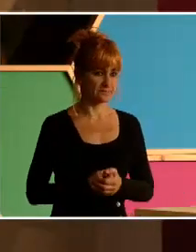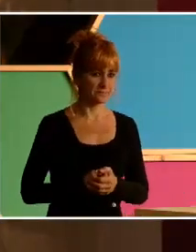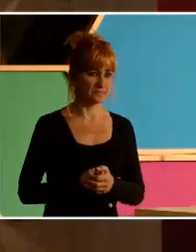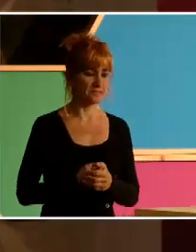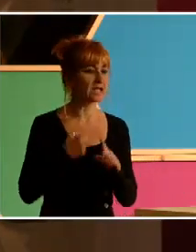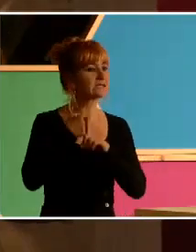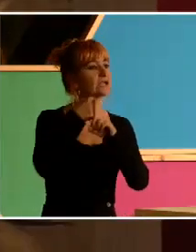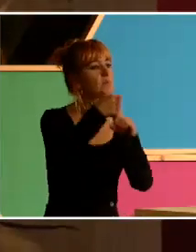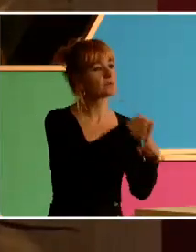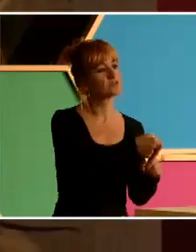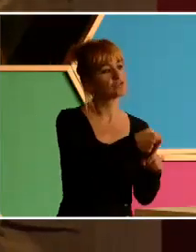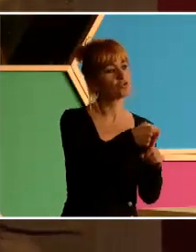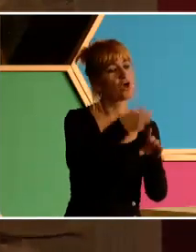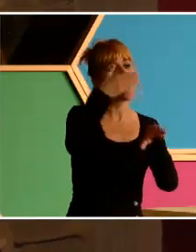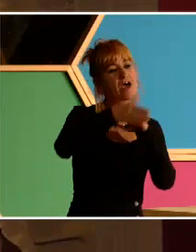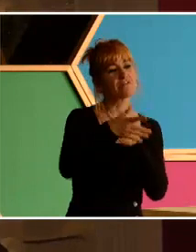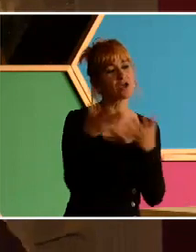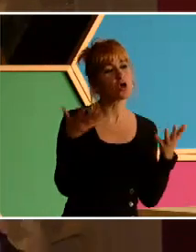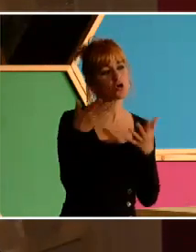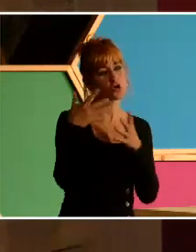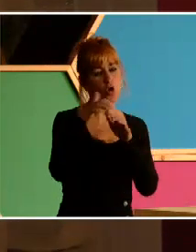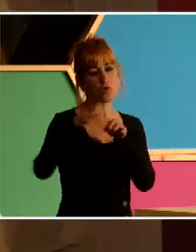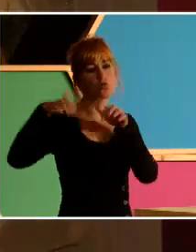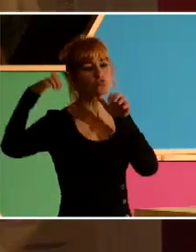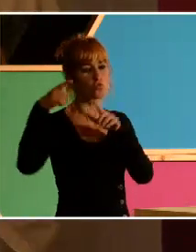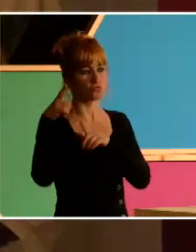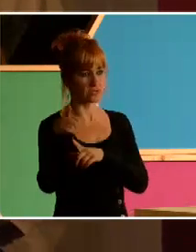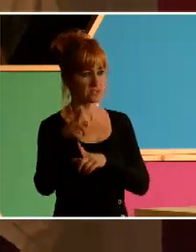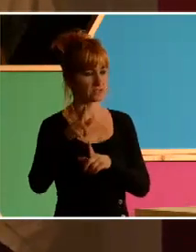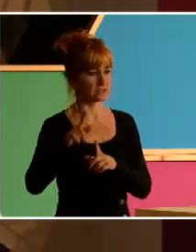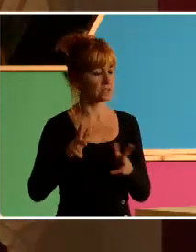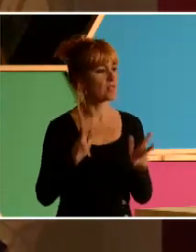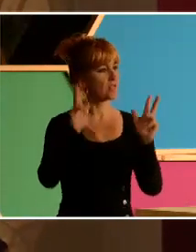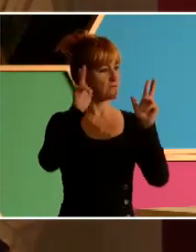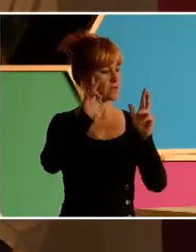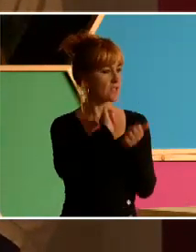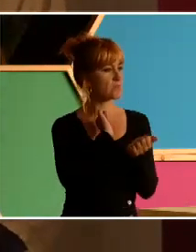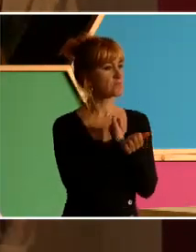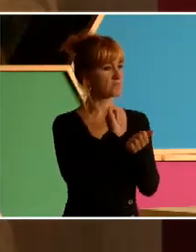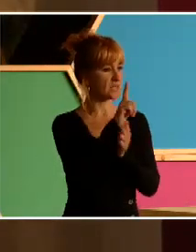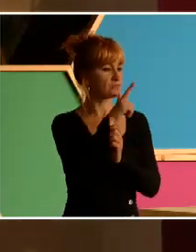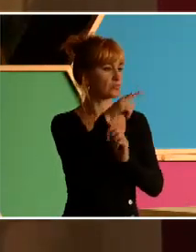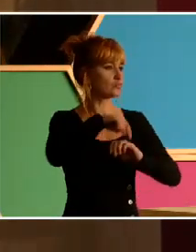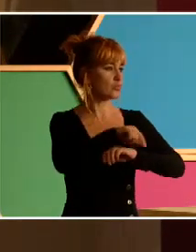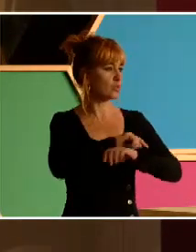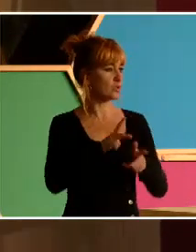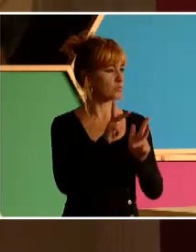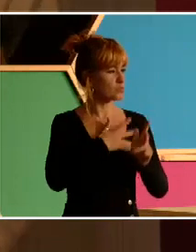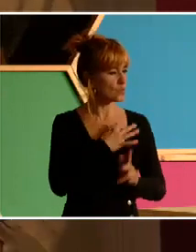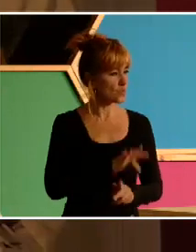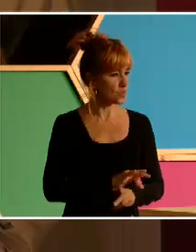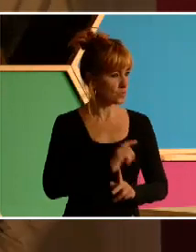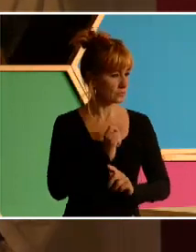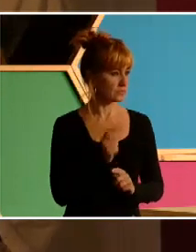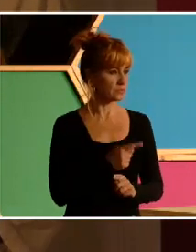des del Congrés i si es pot aconseguir la llibertat dels presos polítics, i què es pot fer des d'un ajuntament